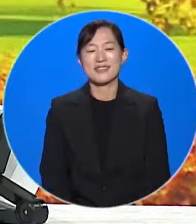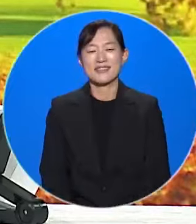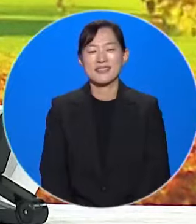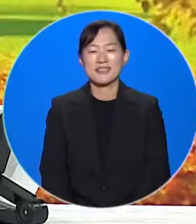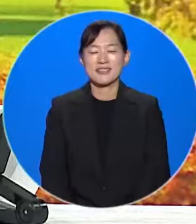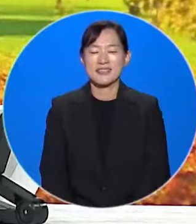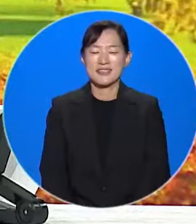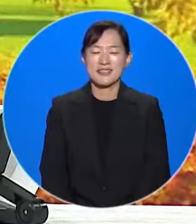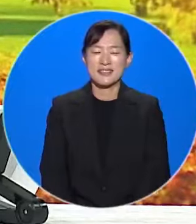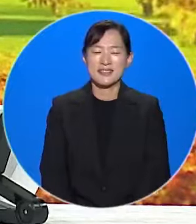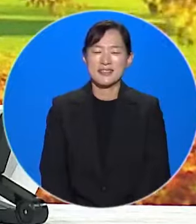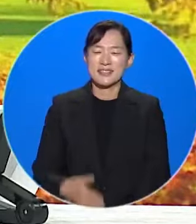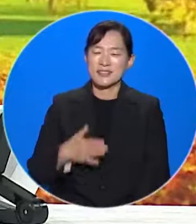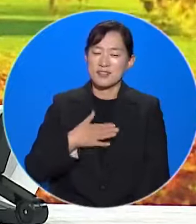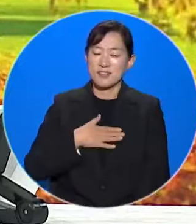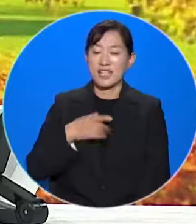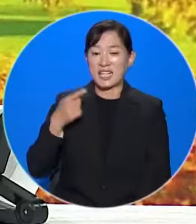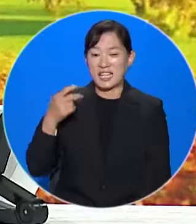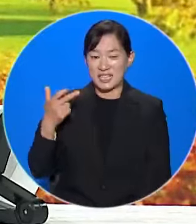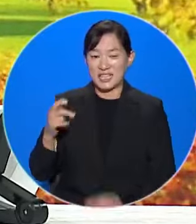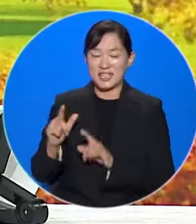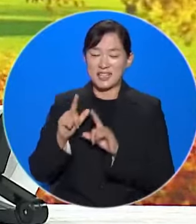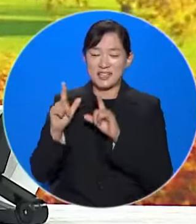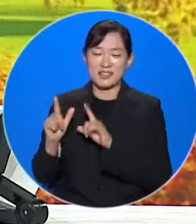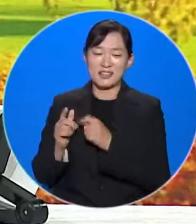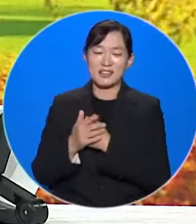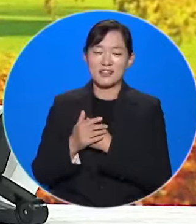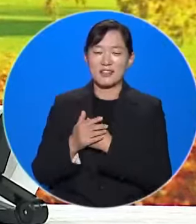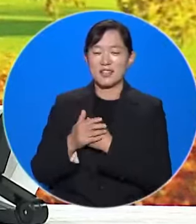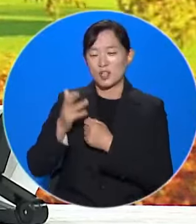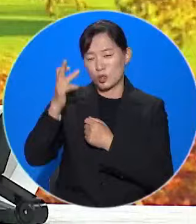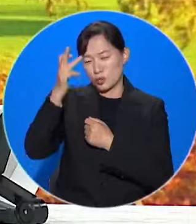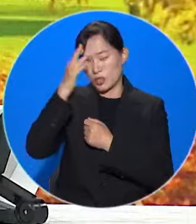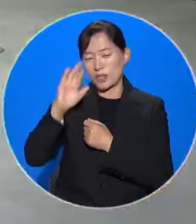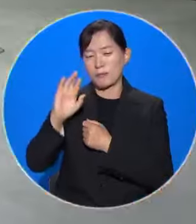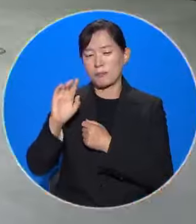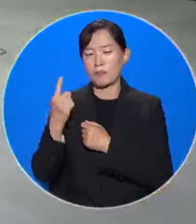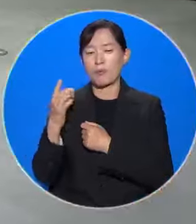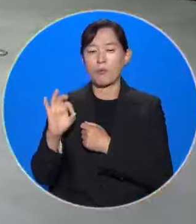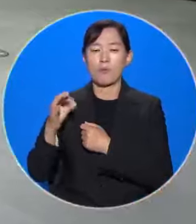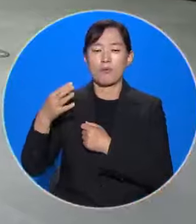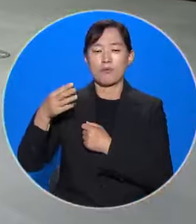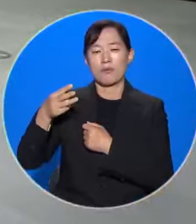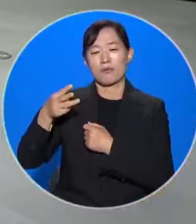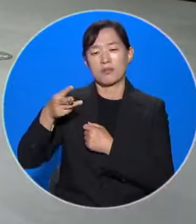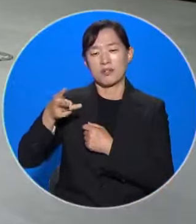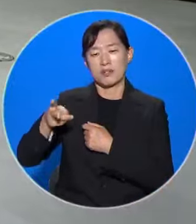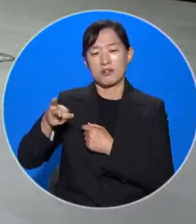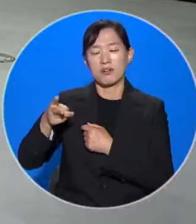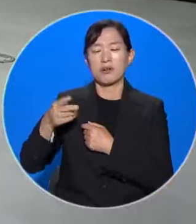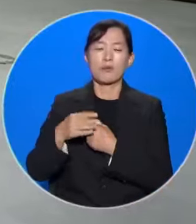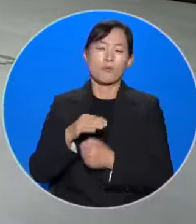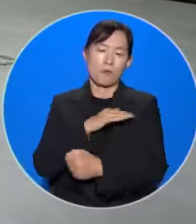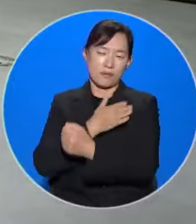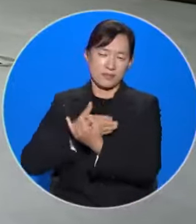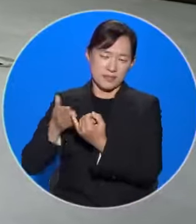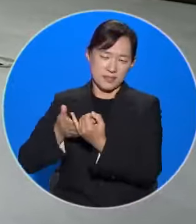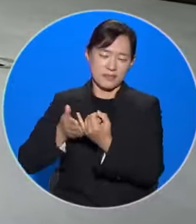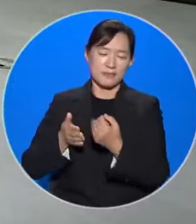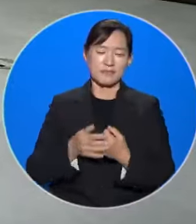반갑습니다. 네네, 저 일산에 사는 최봉녀 권사인데요. 네, 최봉녀